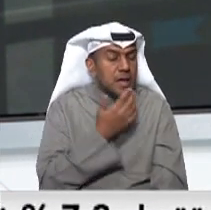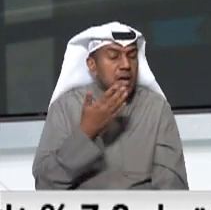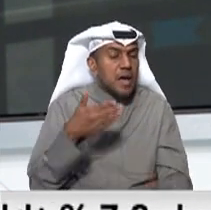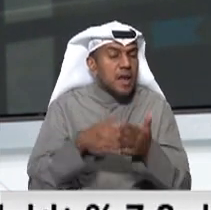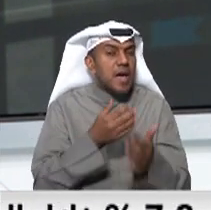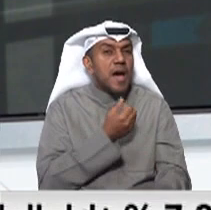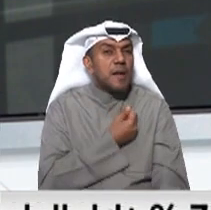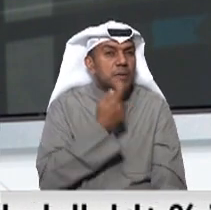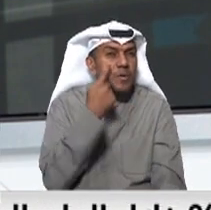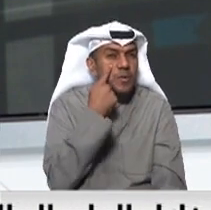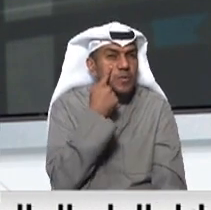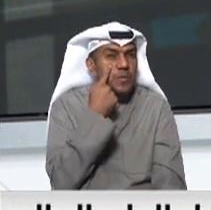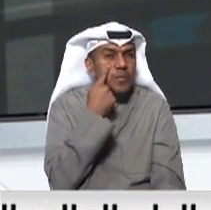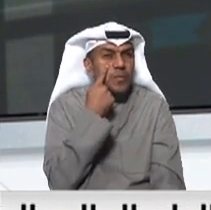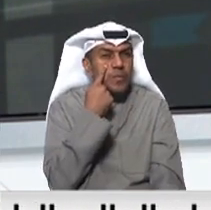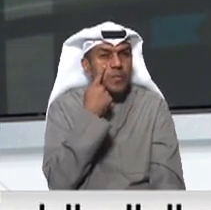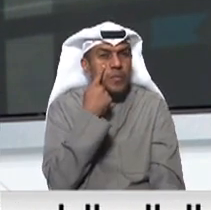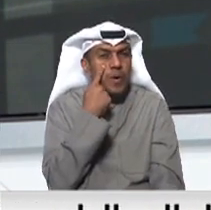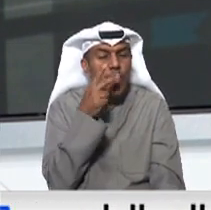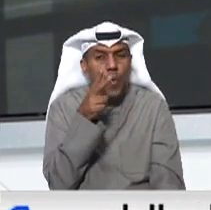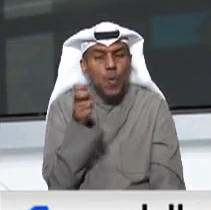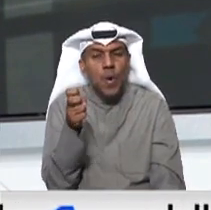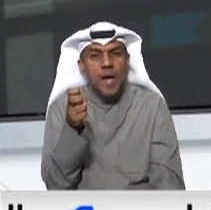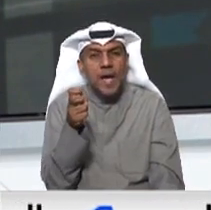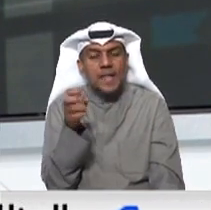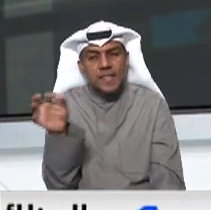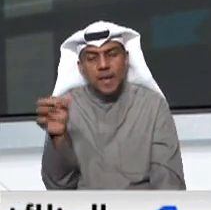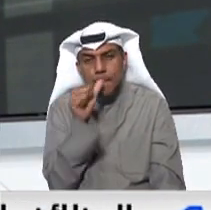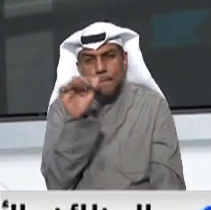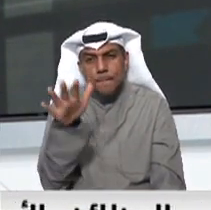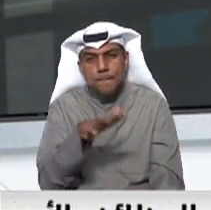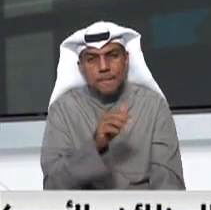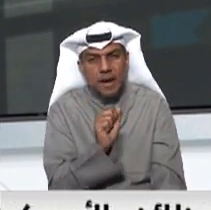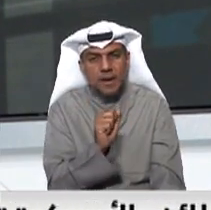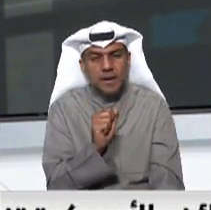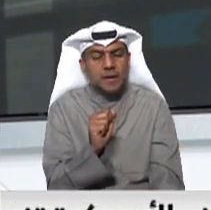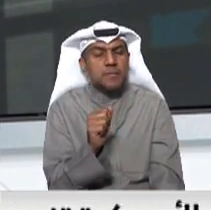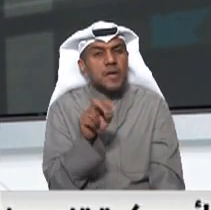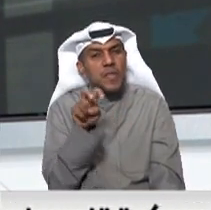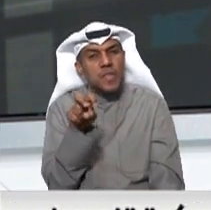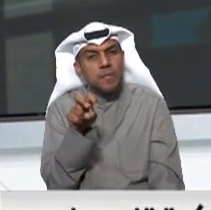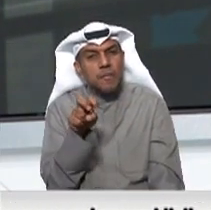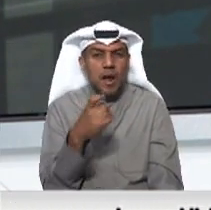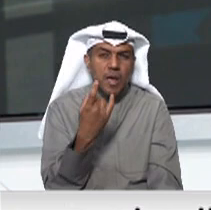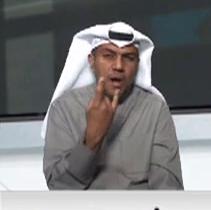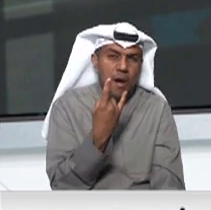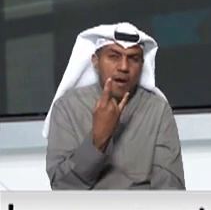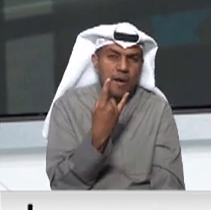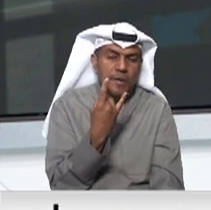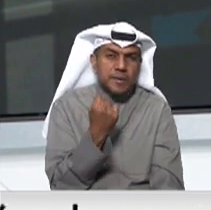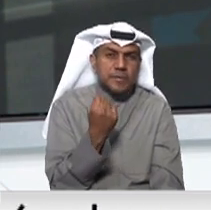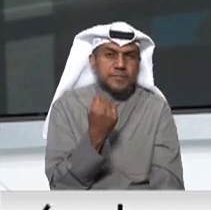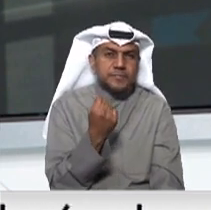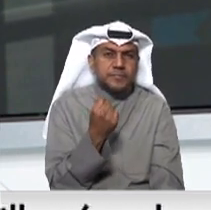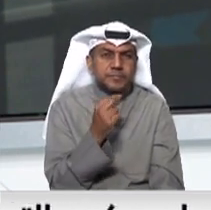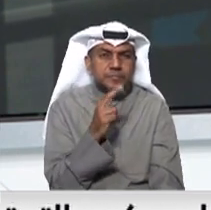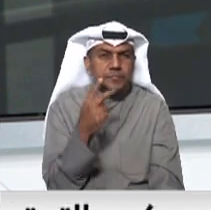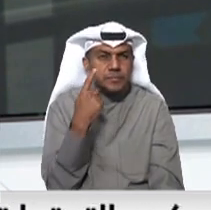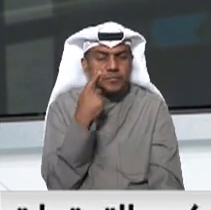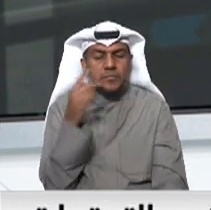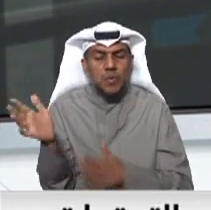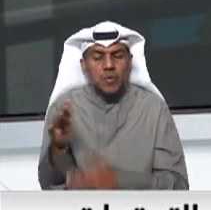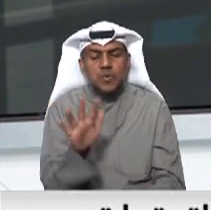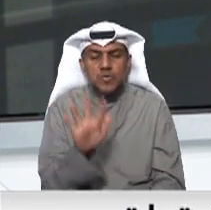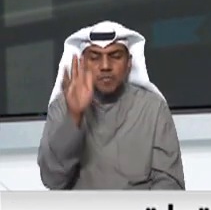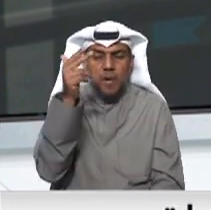معتدلة بحكم قربها من الساحل ودرجات الحرارة الصغرى قد تتفاوت ما بين 8 درجات إلى 10 درجات مئوية. الرياح تستمر رياح